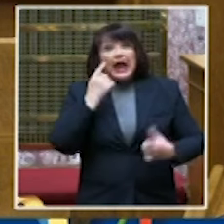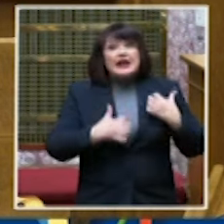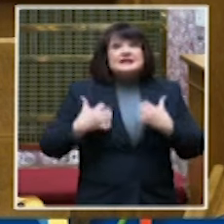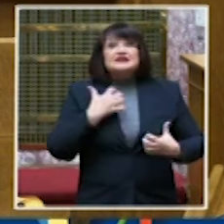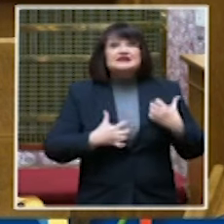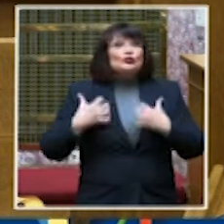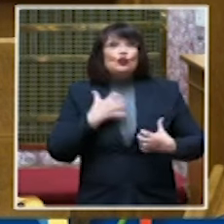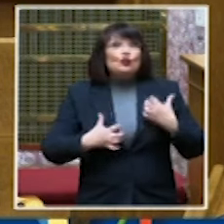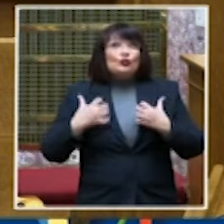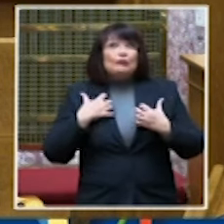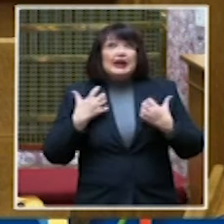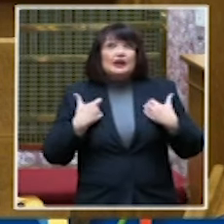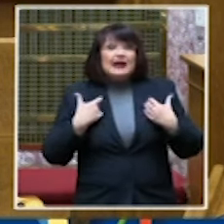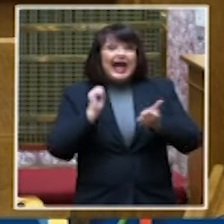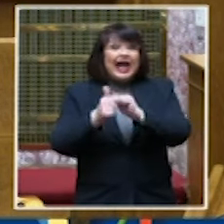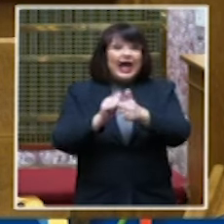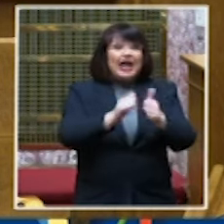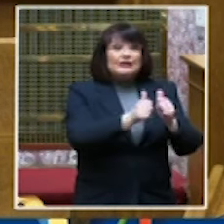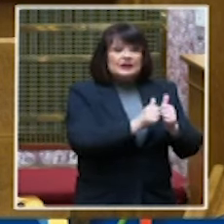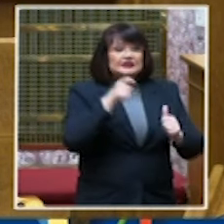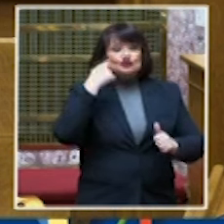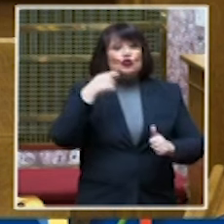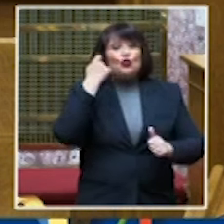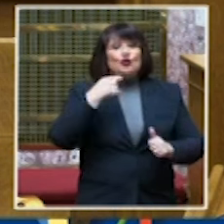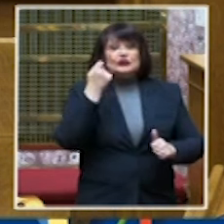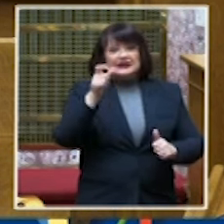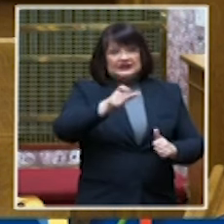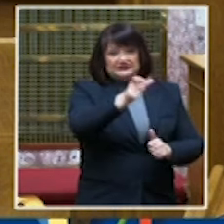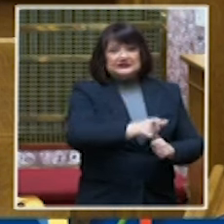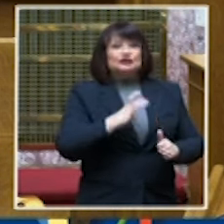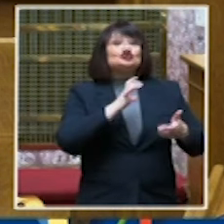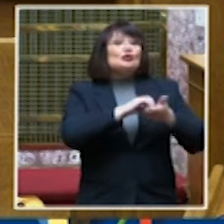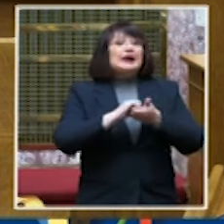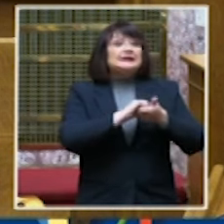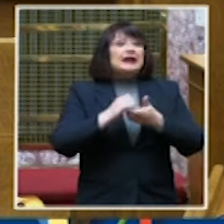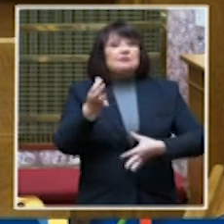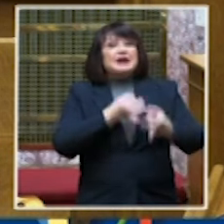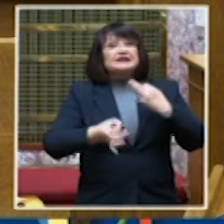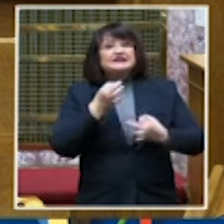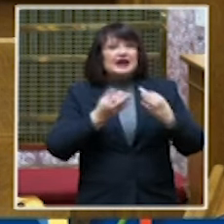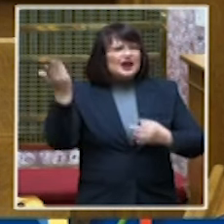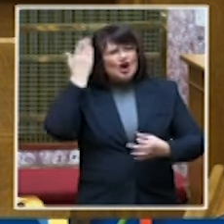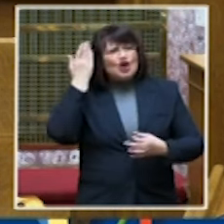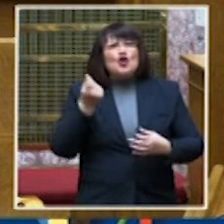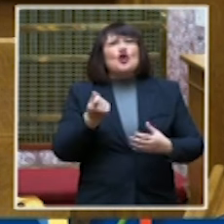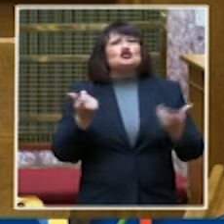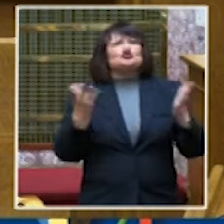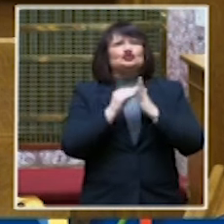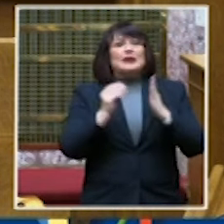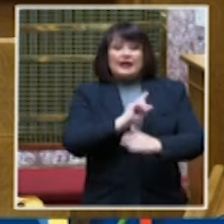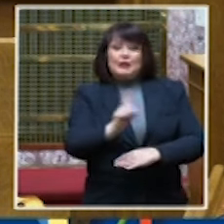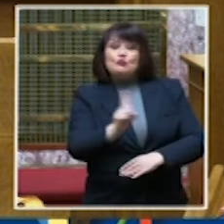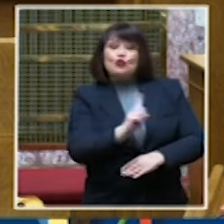κραυγές αγωνίας από τους αθλητές, γονείς και ανθρώπων των σωματείων για το κόστος, παραδείγματος χάρη,